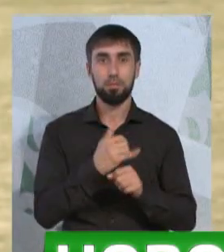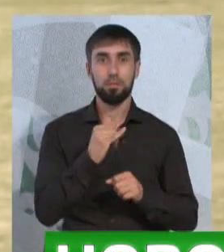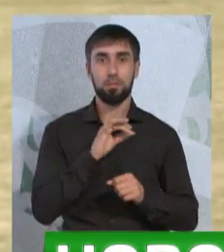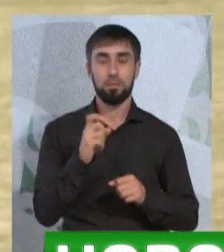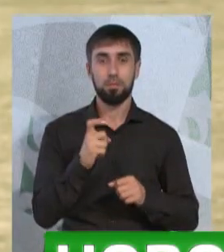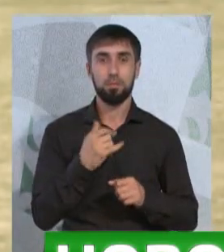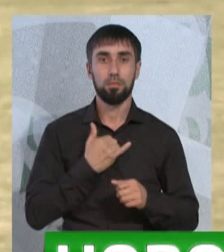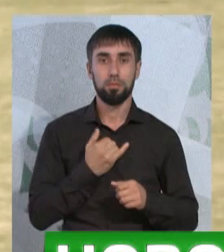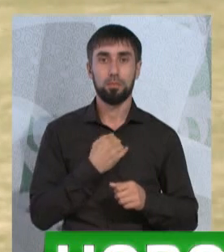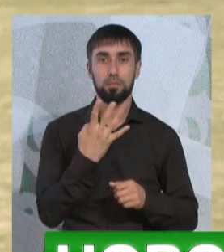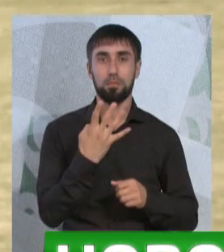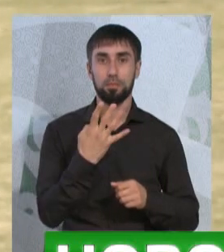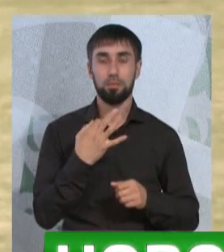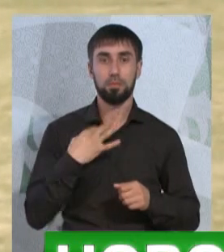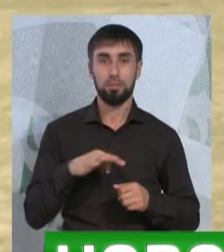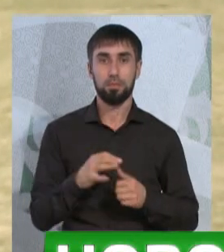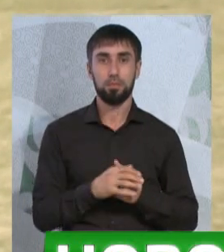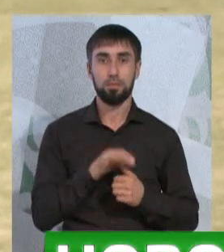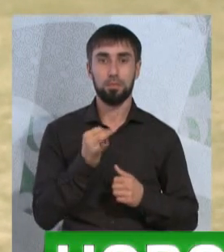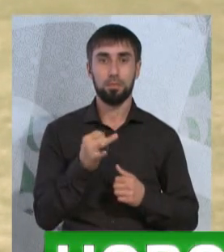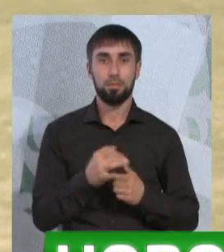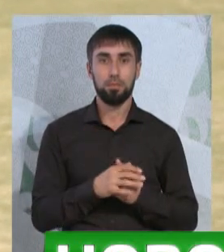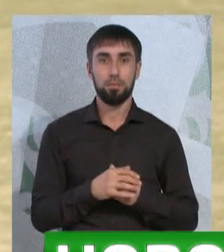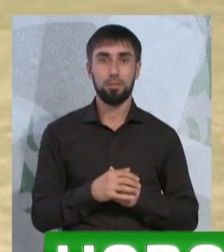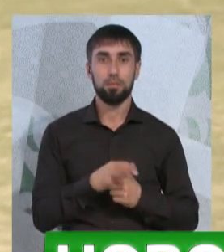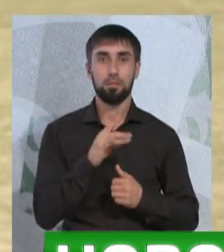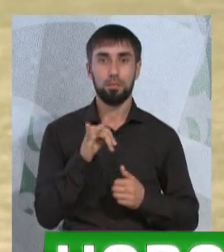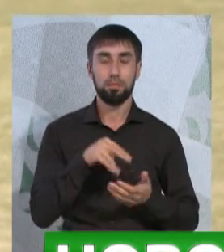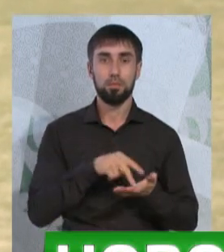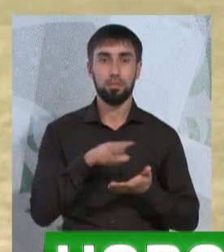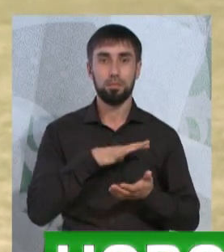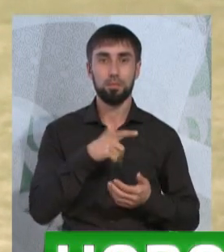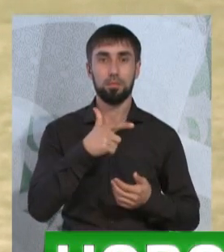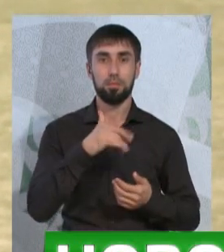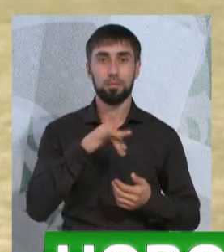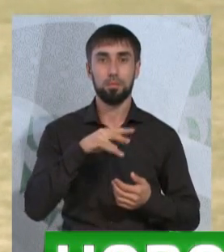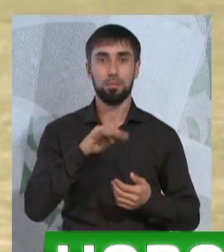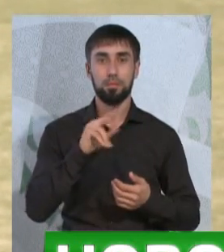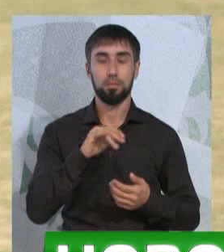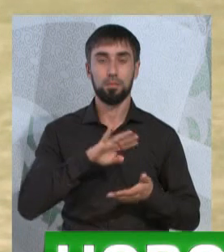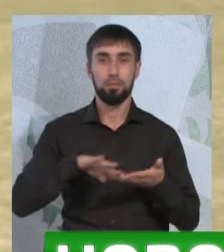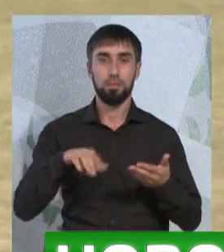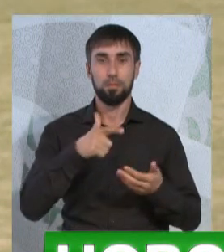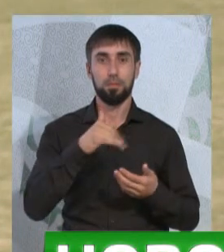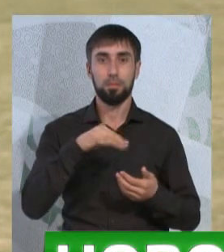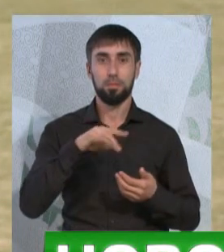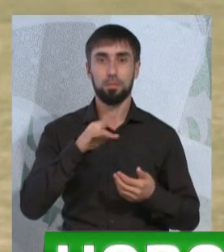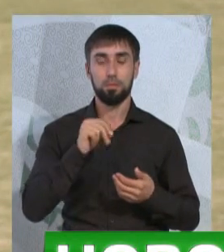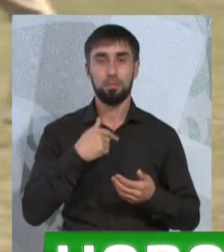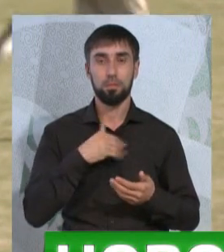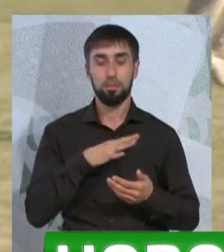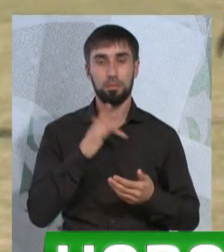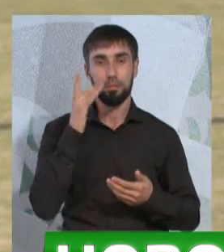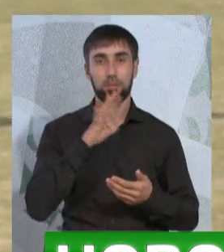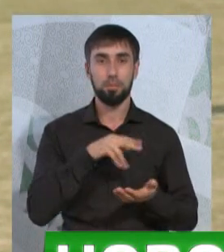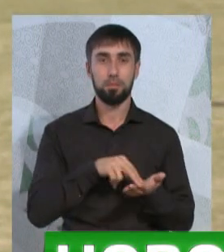У меня четверо сыновей, и они ходили на гимнастику. А после гимнастики мы решили пойти на